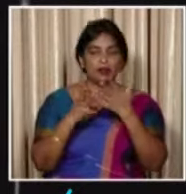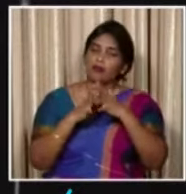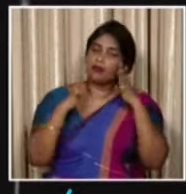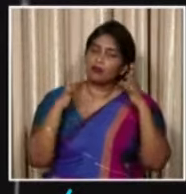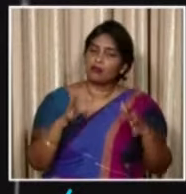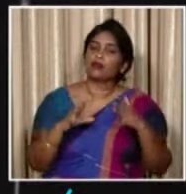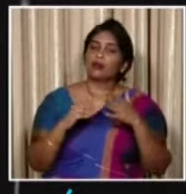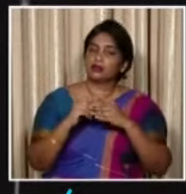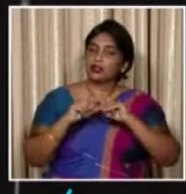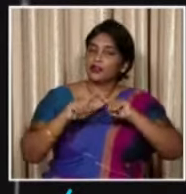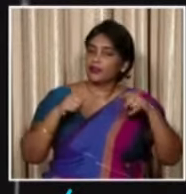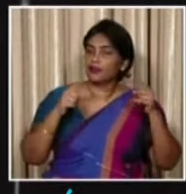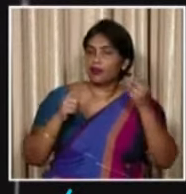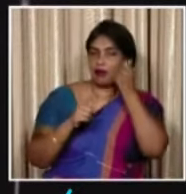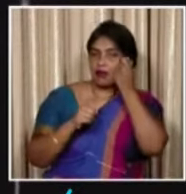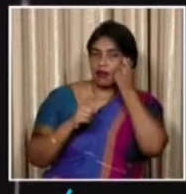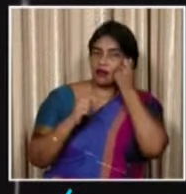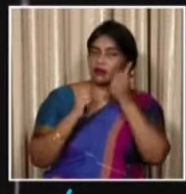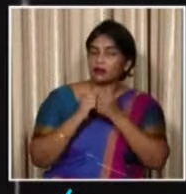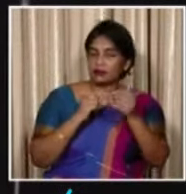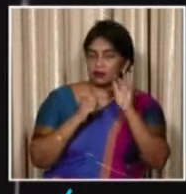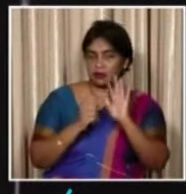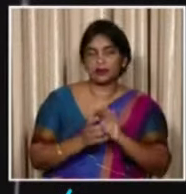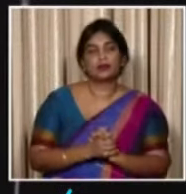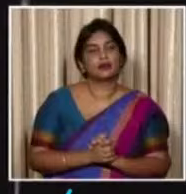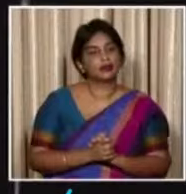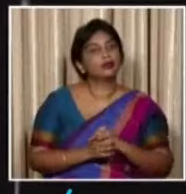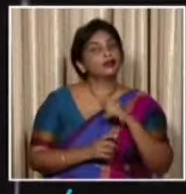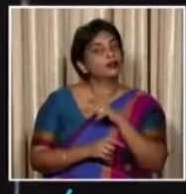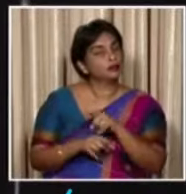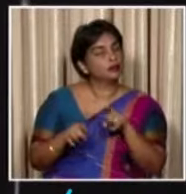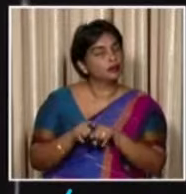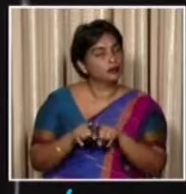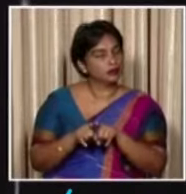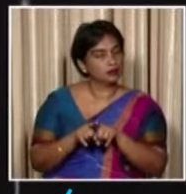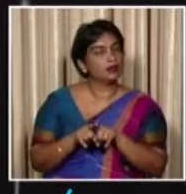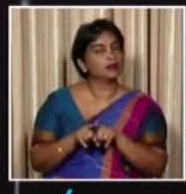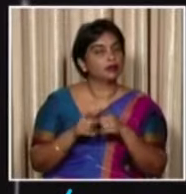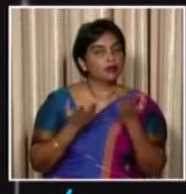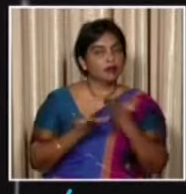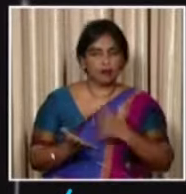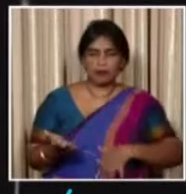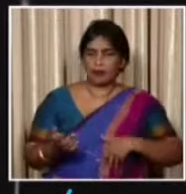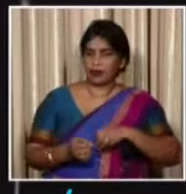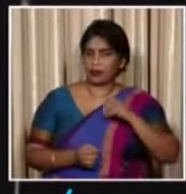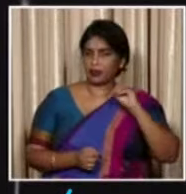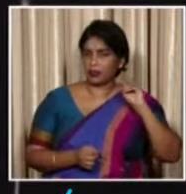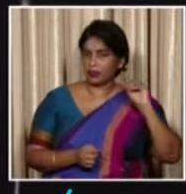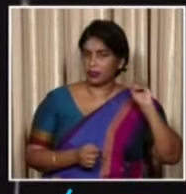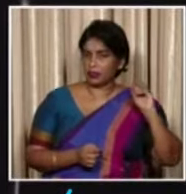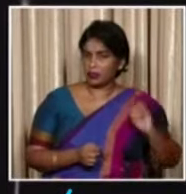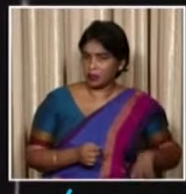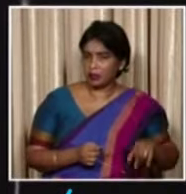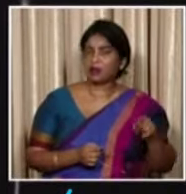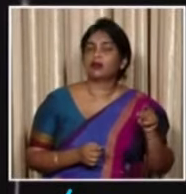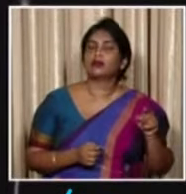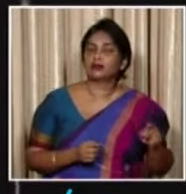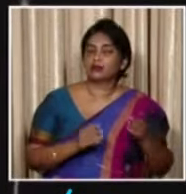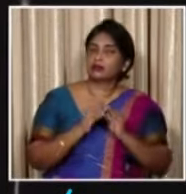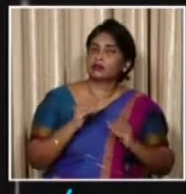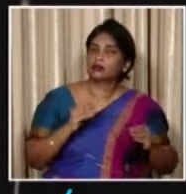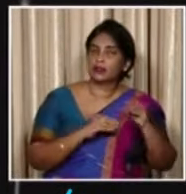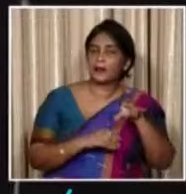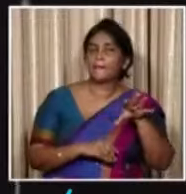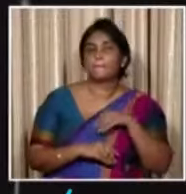දේවල් වෙන වෙන අනීතික දේවල් කෙරෙන්න පුළුවන්. ඒකෙන් තමයි ගබ්සාව කියන එක අපිට මේ වක්‍රව